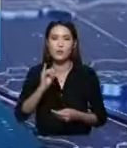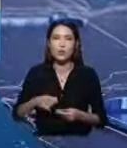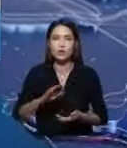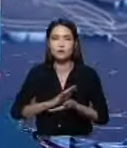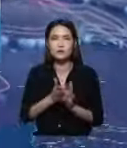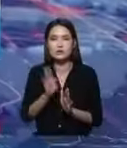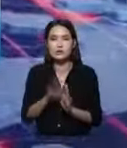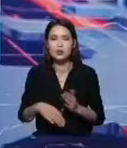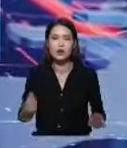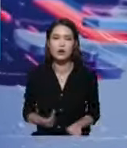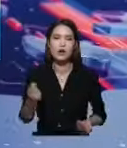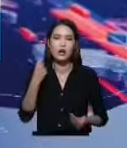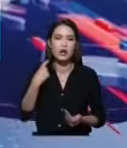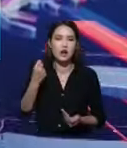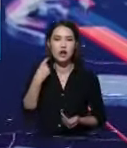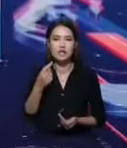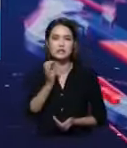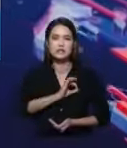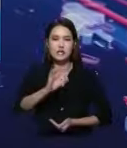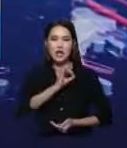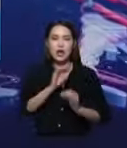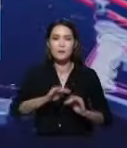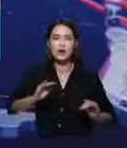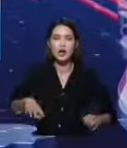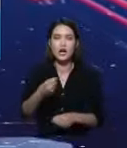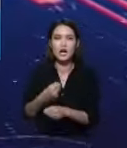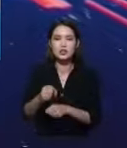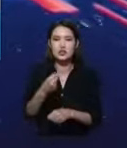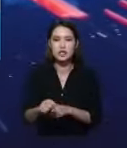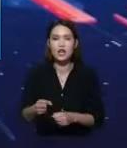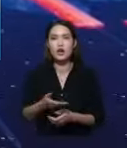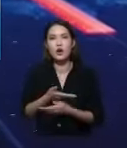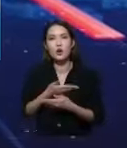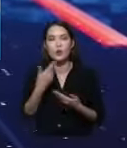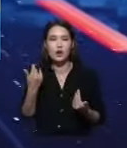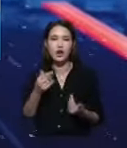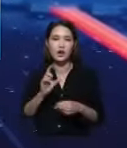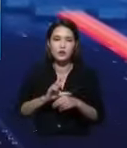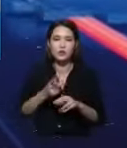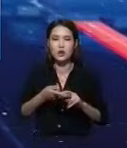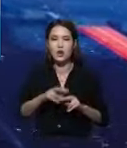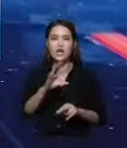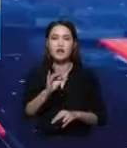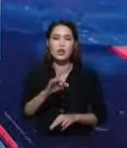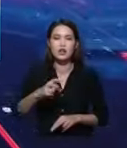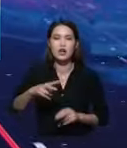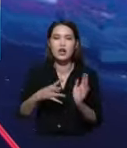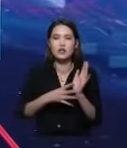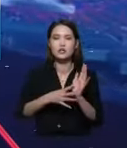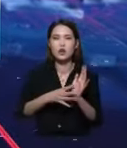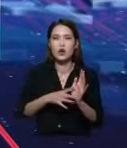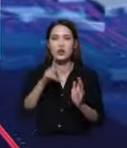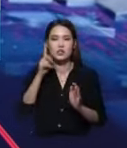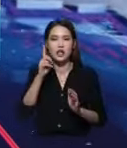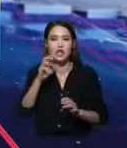әйел алкогольдік ішімдіктерді пайдаланғанын және балаларды қорлағанын жоққа шығармады. Сөйтіп Светлана Лебедева 9 жасар ұлы Артемді